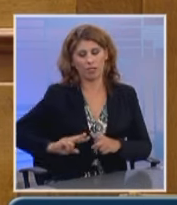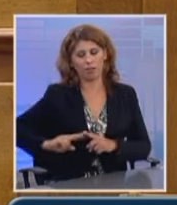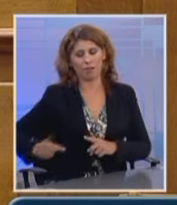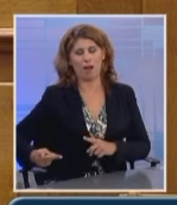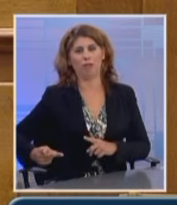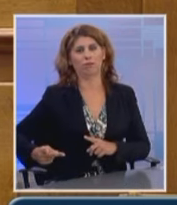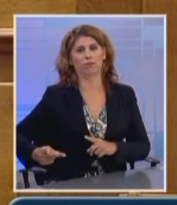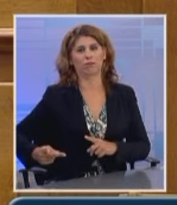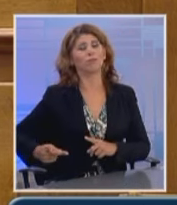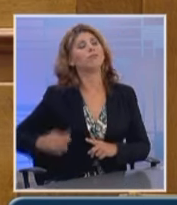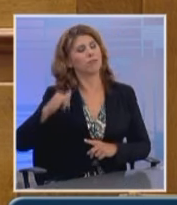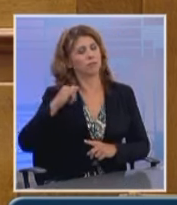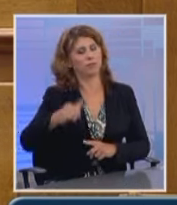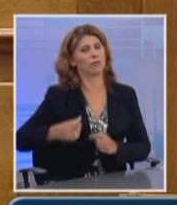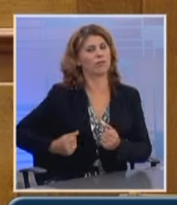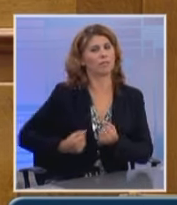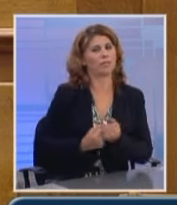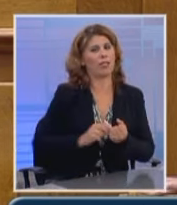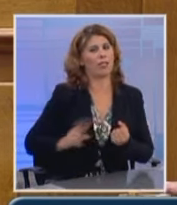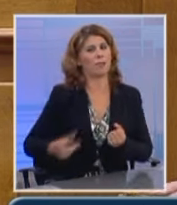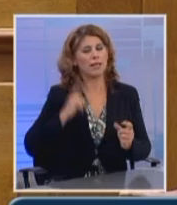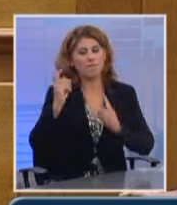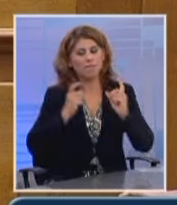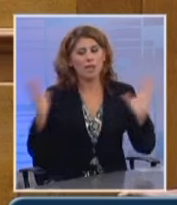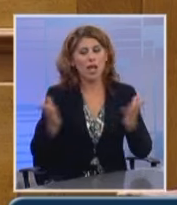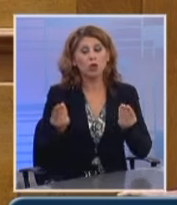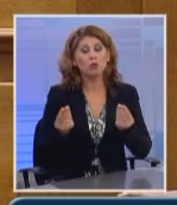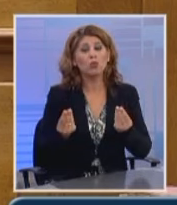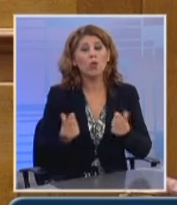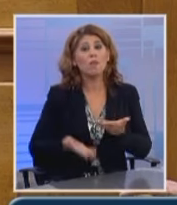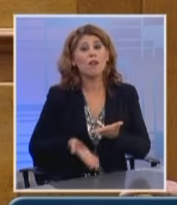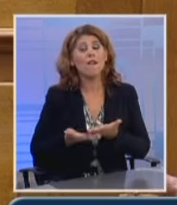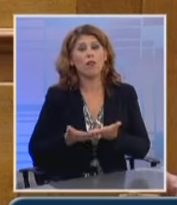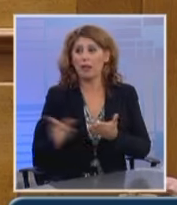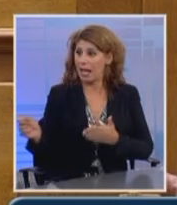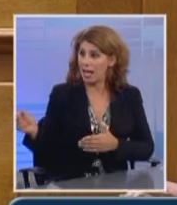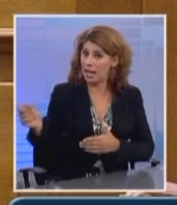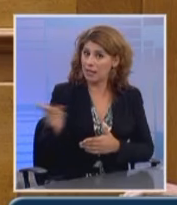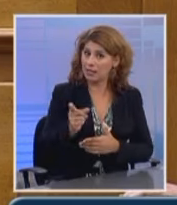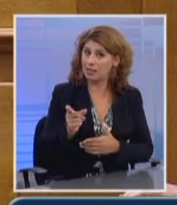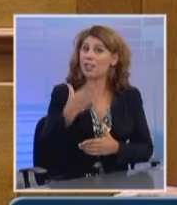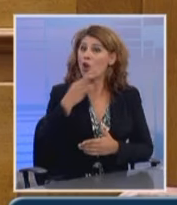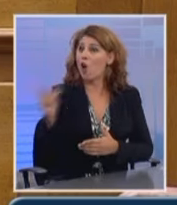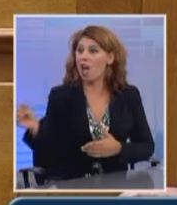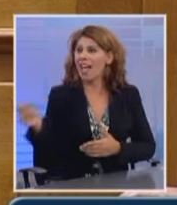σας. Σκεφτόμαστε όλους τους τρόπους για να σας βοηθήσουμε. Εσάς που βοηθάτε